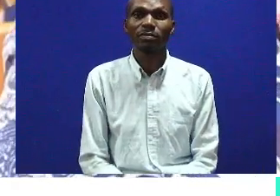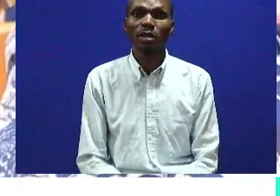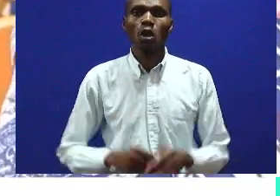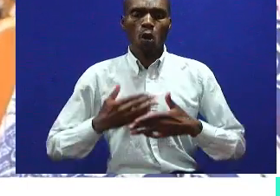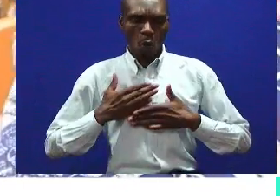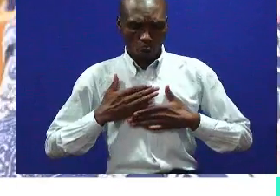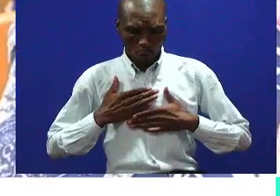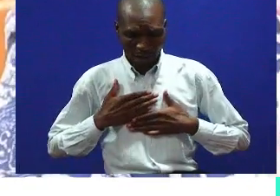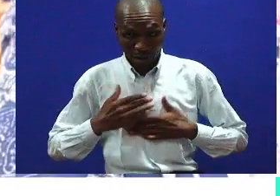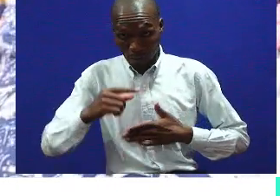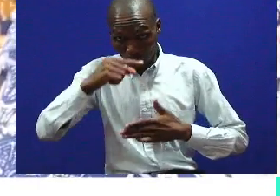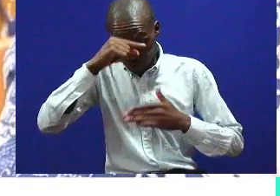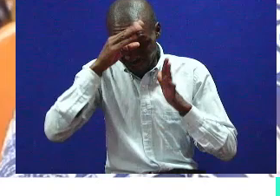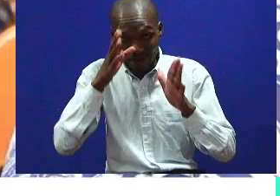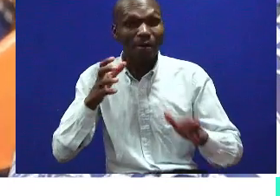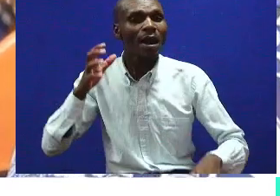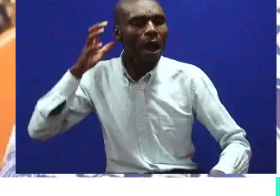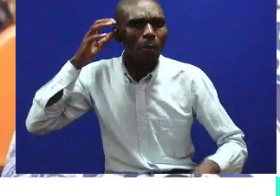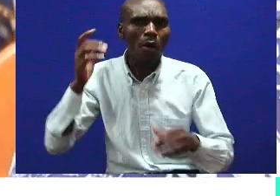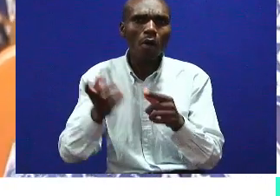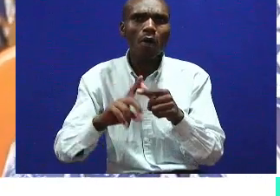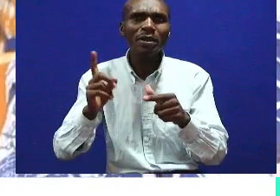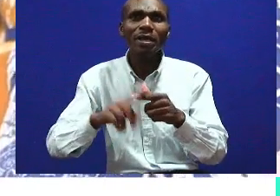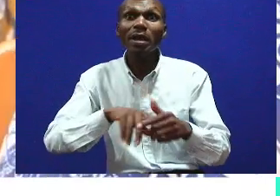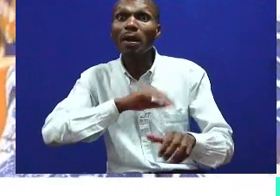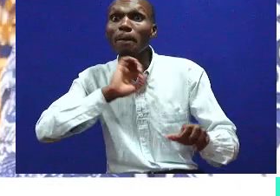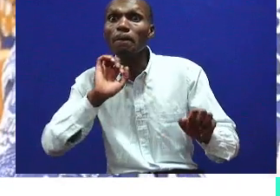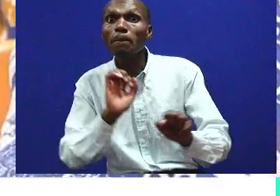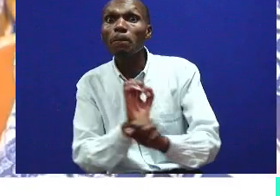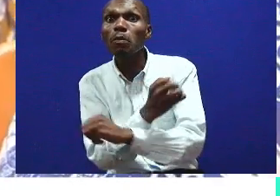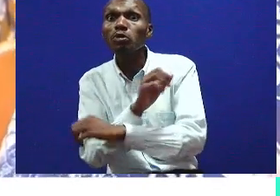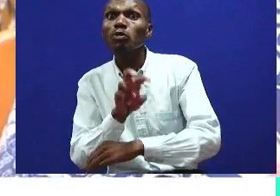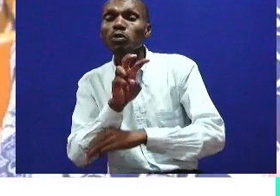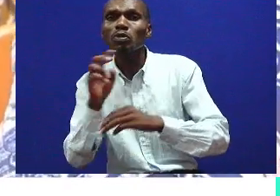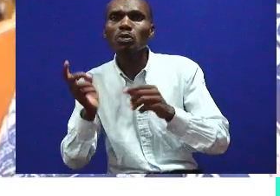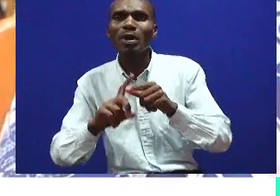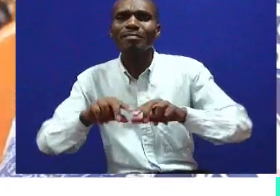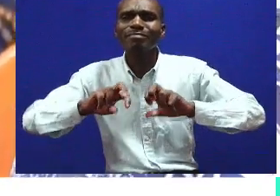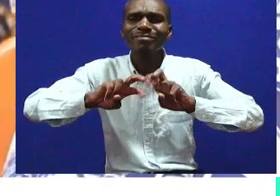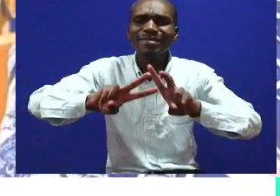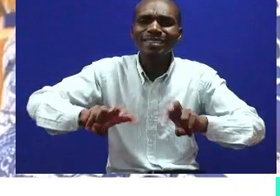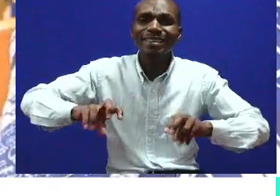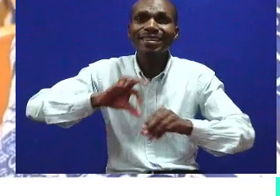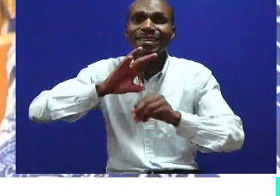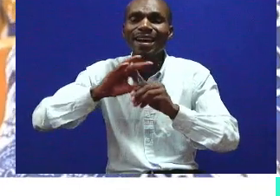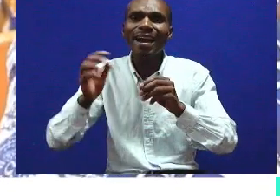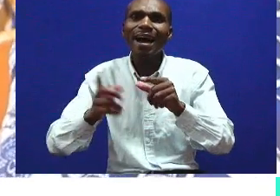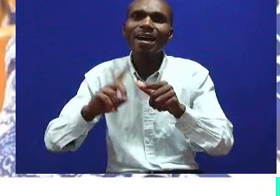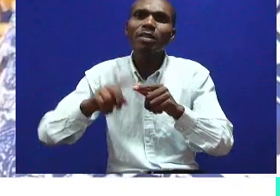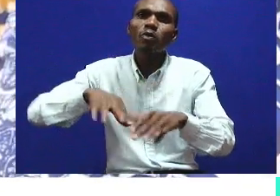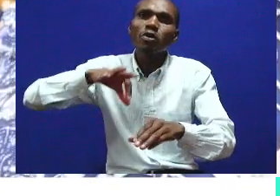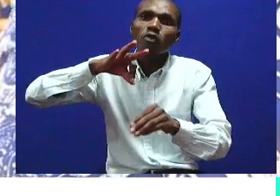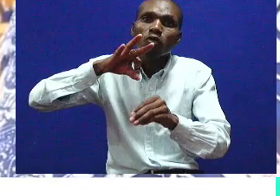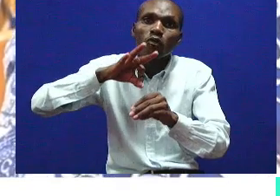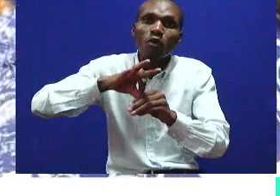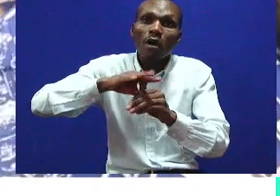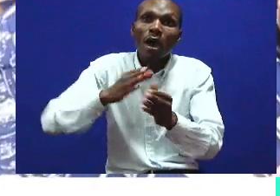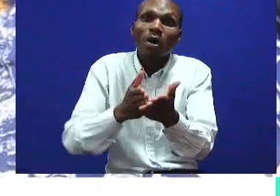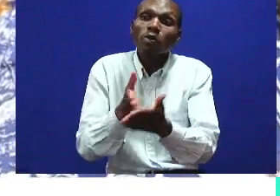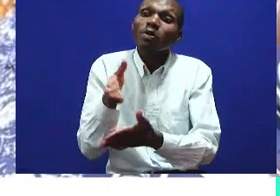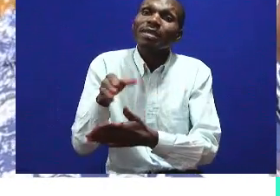Omosike Simbarati ndakiteye tu akoroche Bogiakumu ward kwa kuliki chikura. Kore ne kwa chikura wetu yo mto